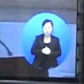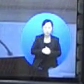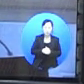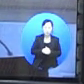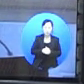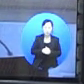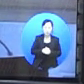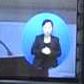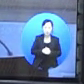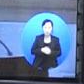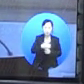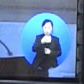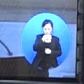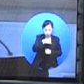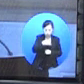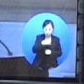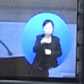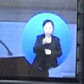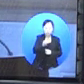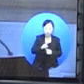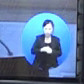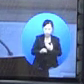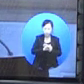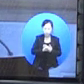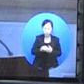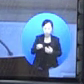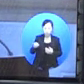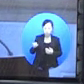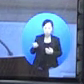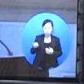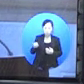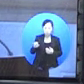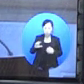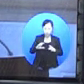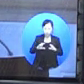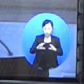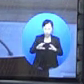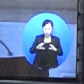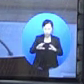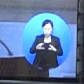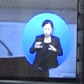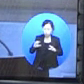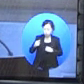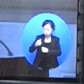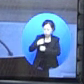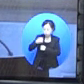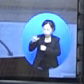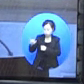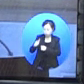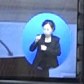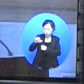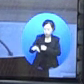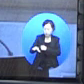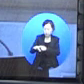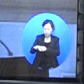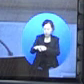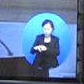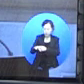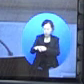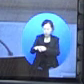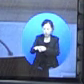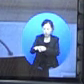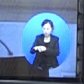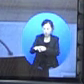있었느냐. 군공항이라는 것도 이제 국제공원으로 의제가 바뀌었지만 군공항이라는 것도 여러 가지